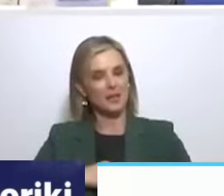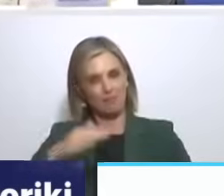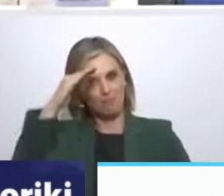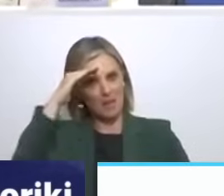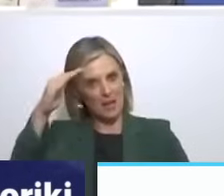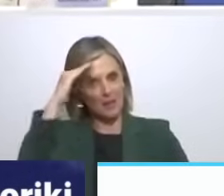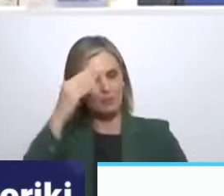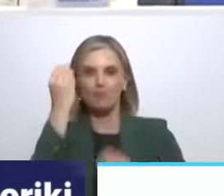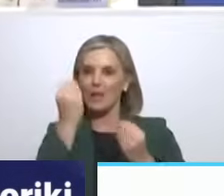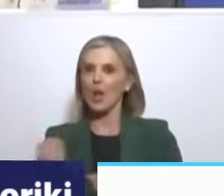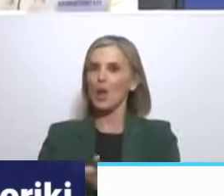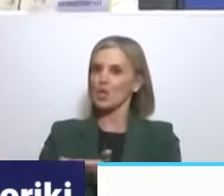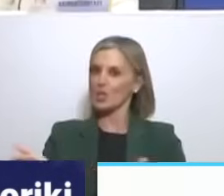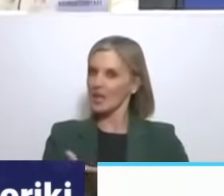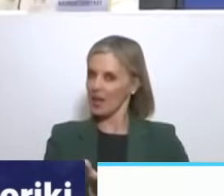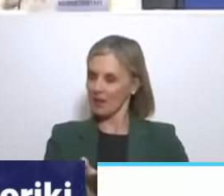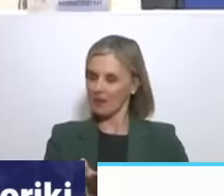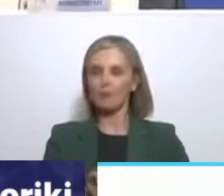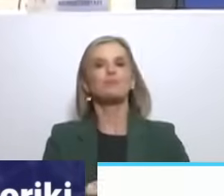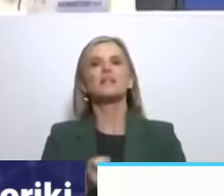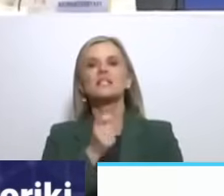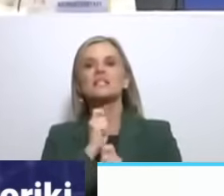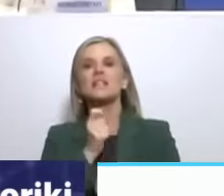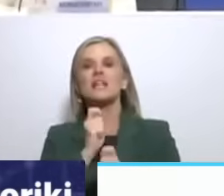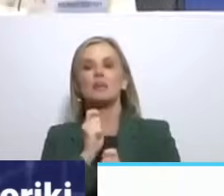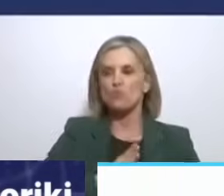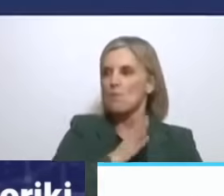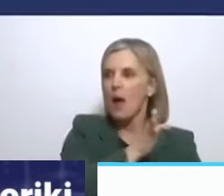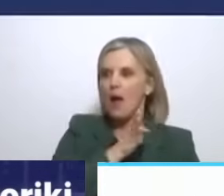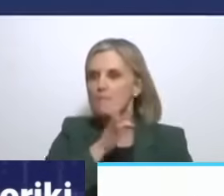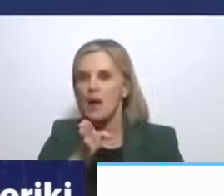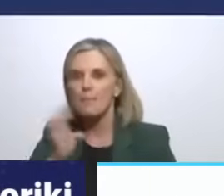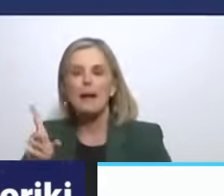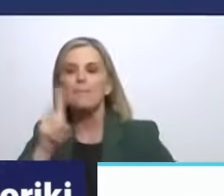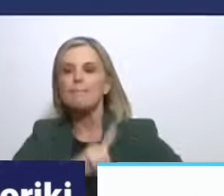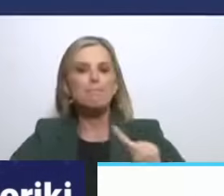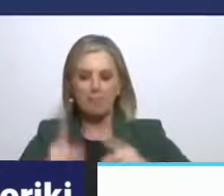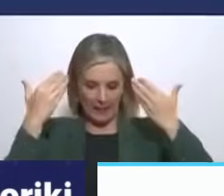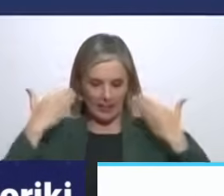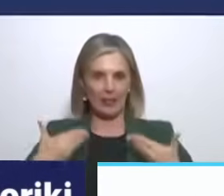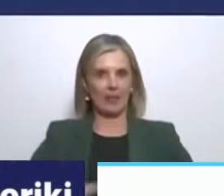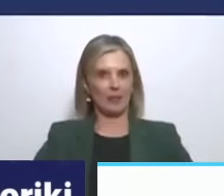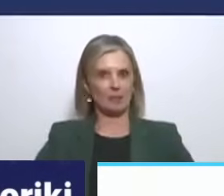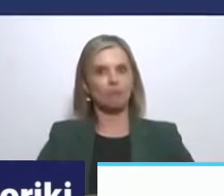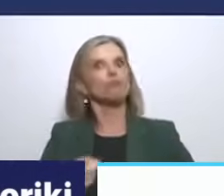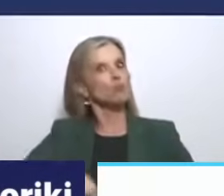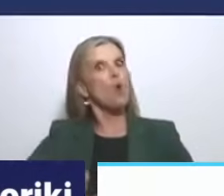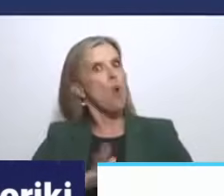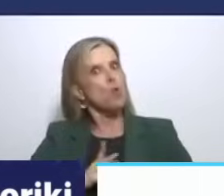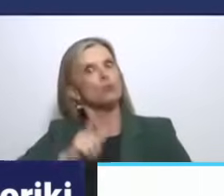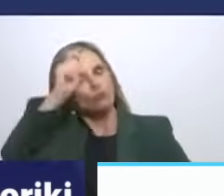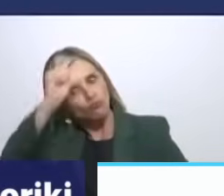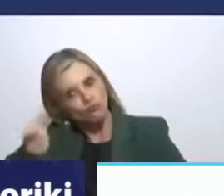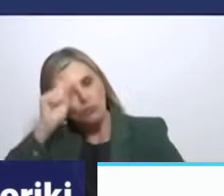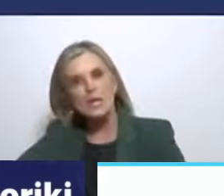Ακόμα, κυρία Καμτσίδου, και αν διαπιστωθεί ότι με βάση την τελευταία τροπολογία όντως ο κύριος Κασιδιάρης είναι ο φυσικός